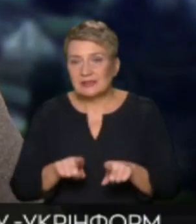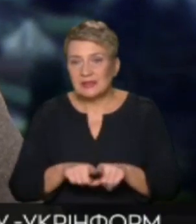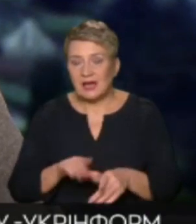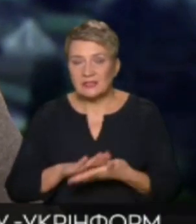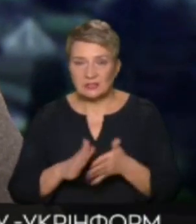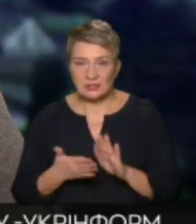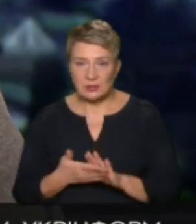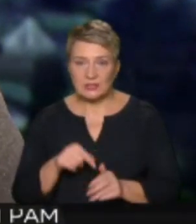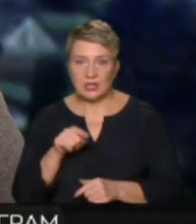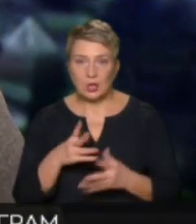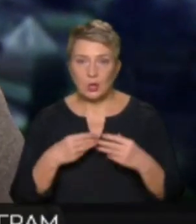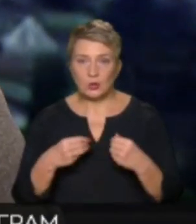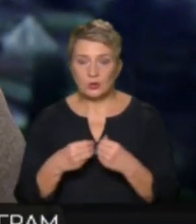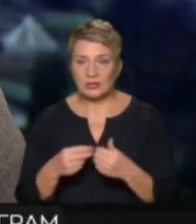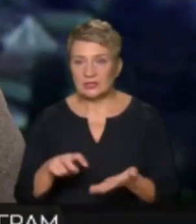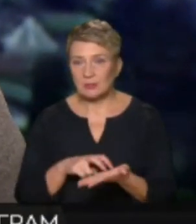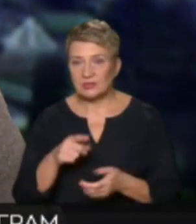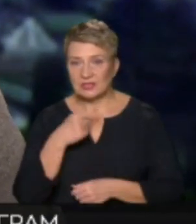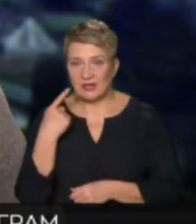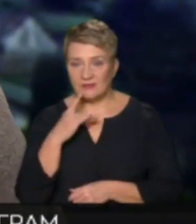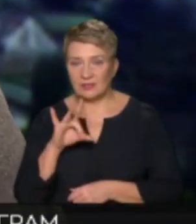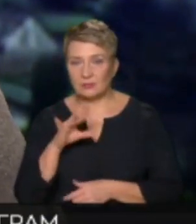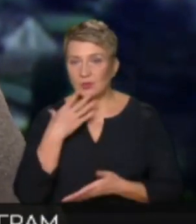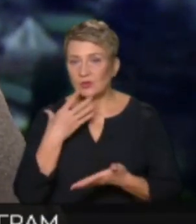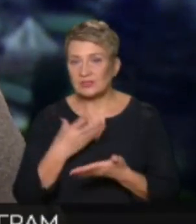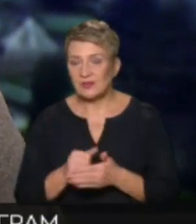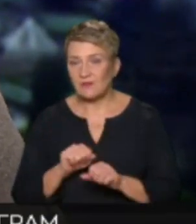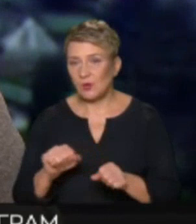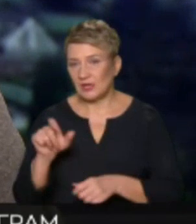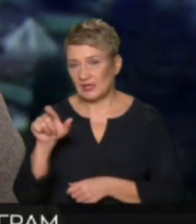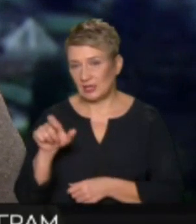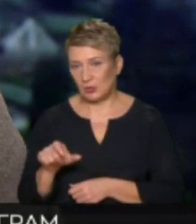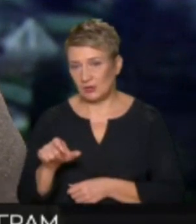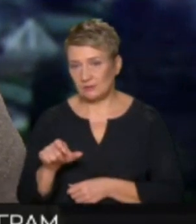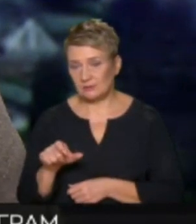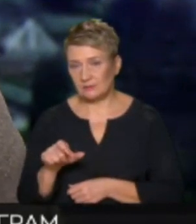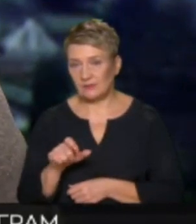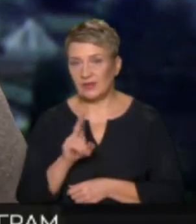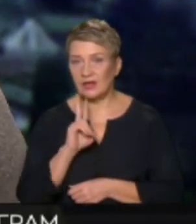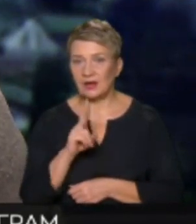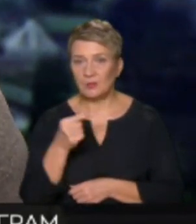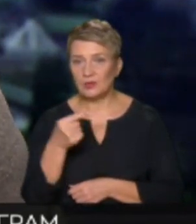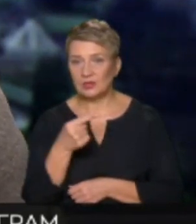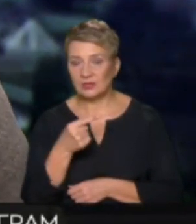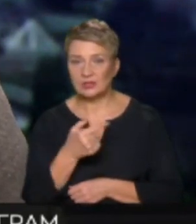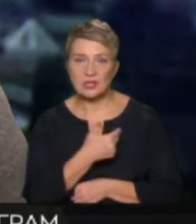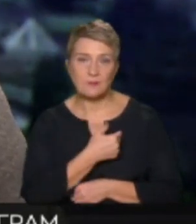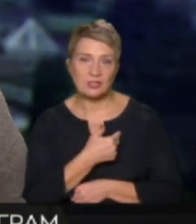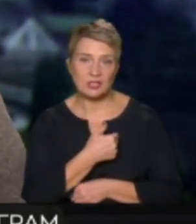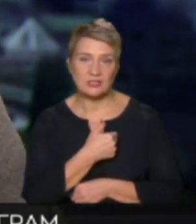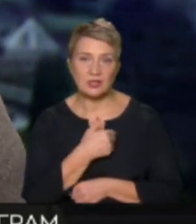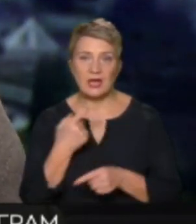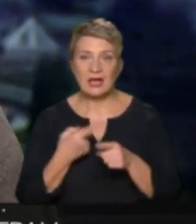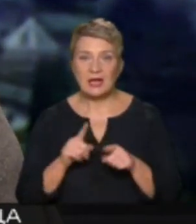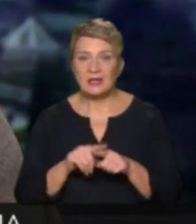що родина боїться говорити про свого героя, комусь негативно вважаючи, що це якось